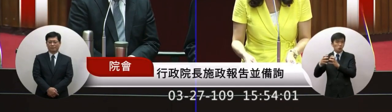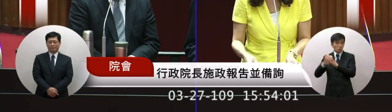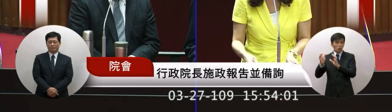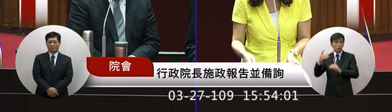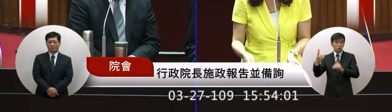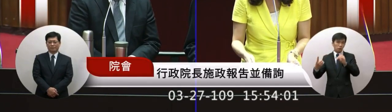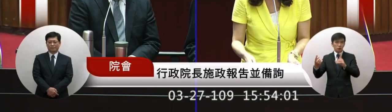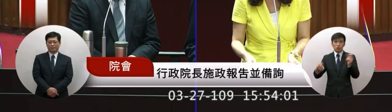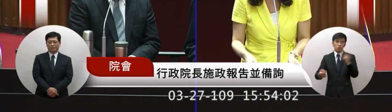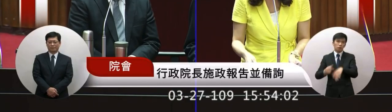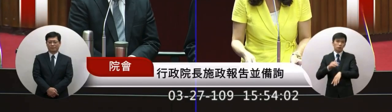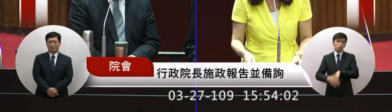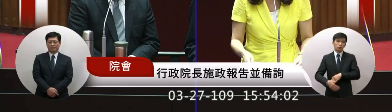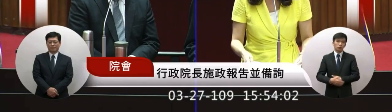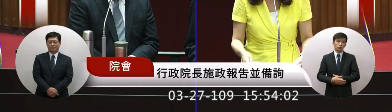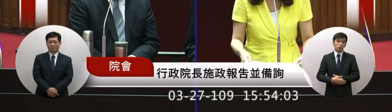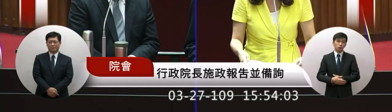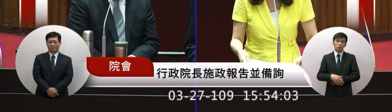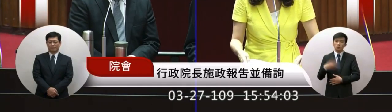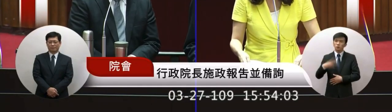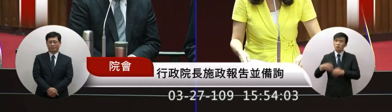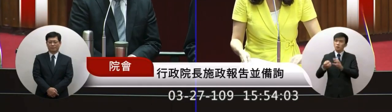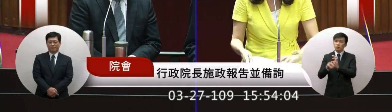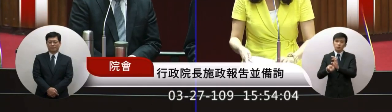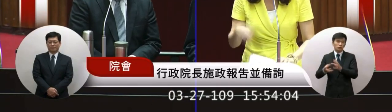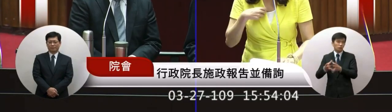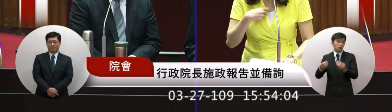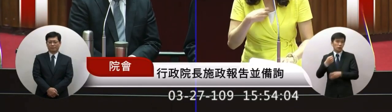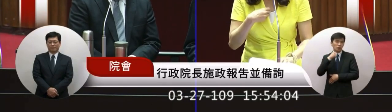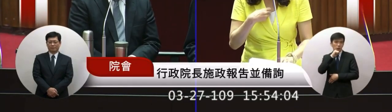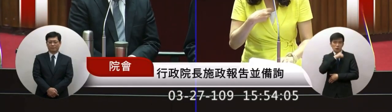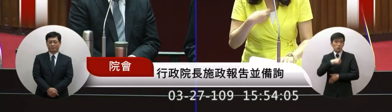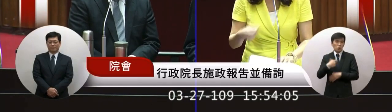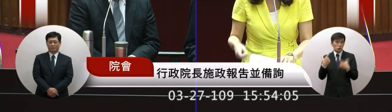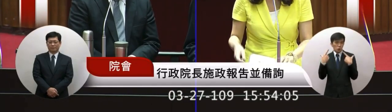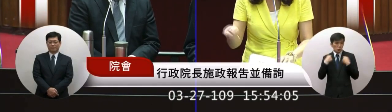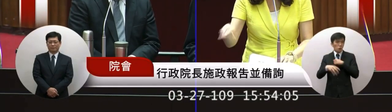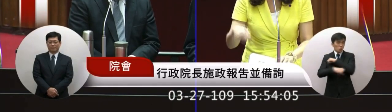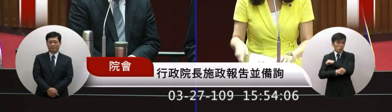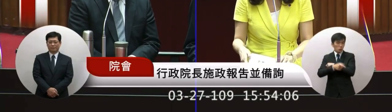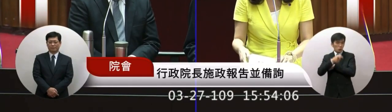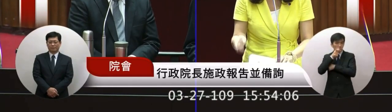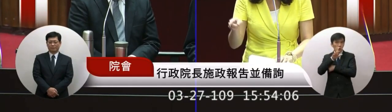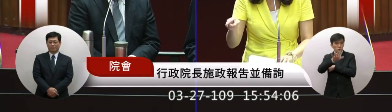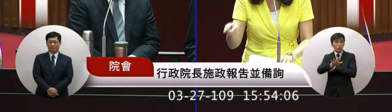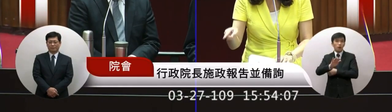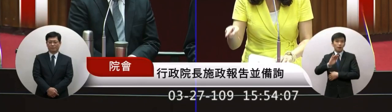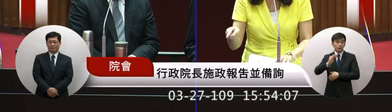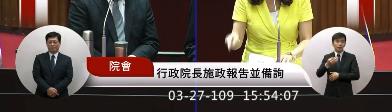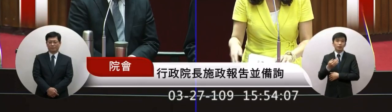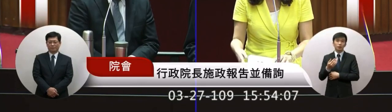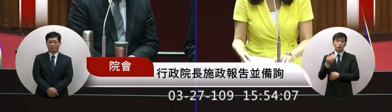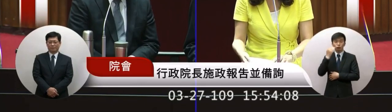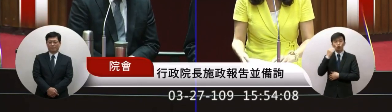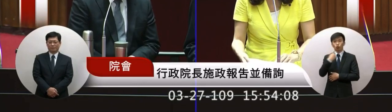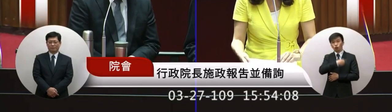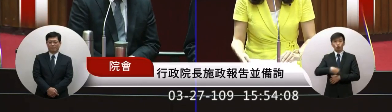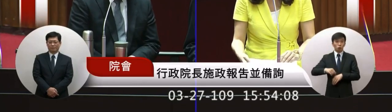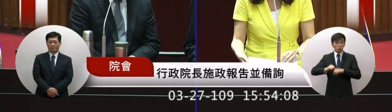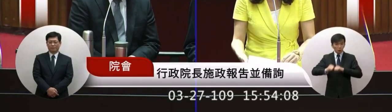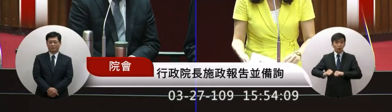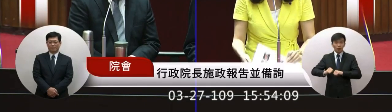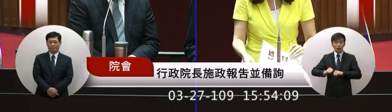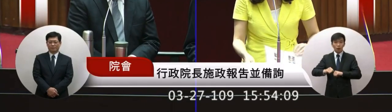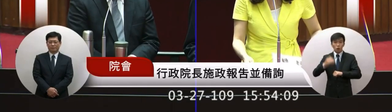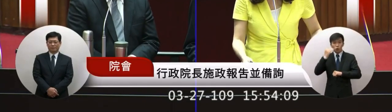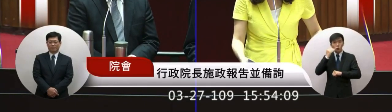所以我觉得不需要再去讨论，台湾体质再怎么好，身体较好的人饮水淹水也会溺死